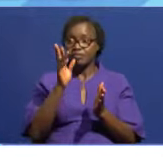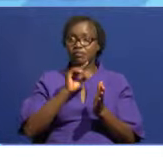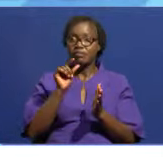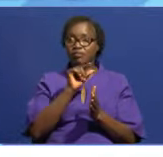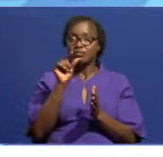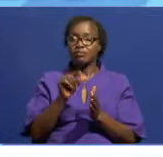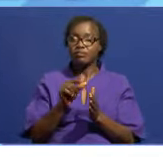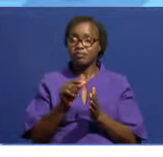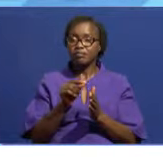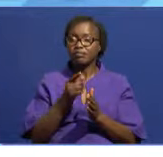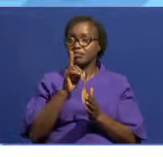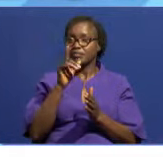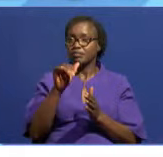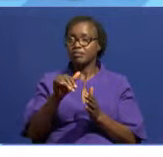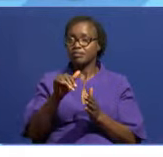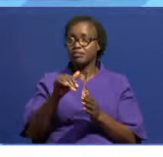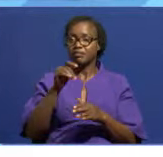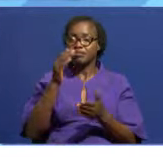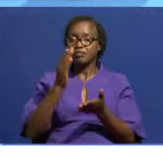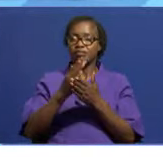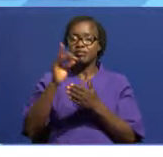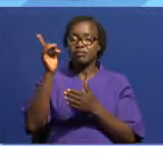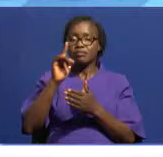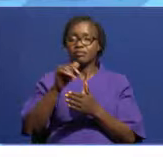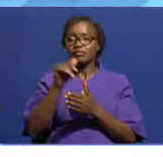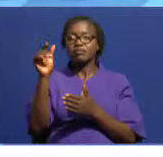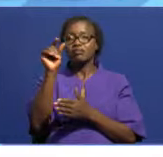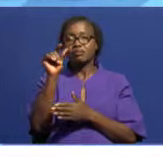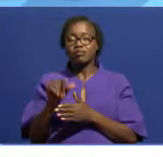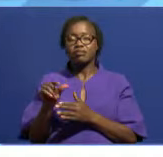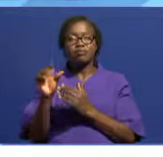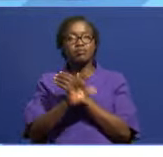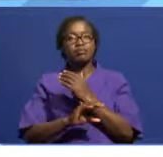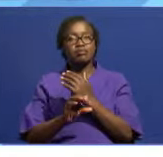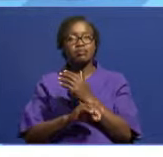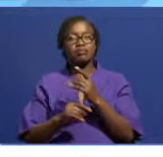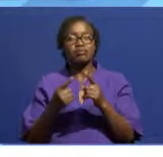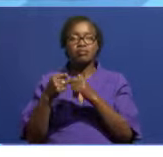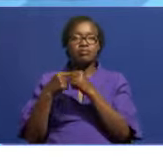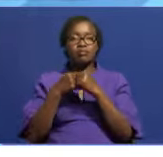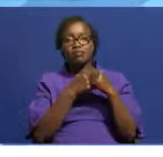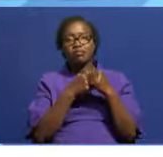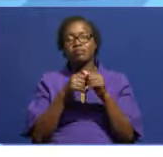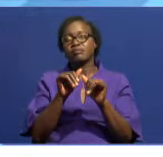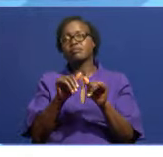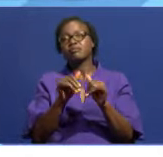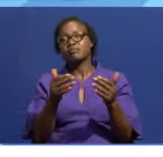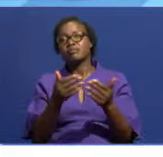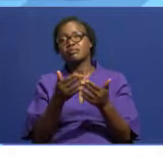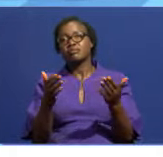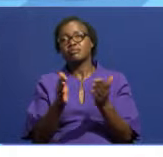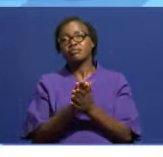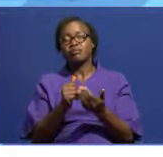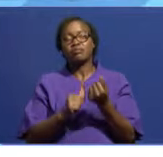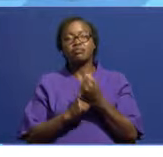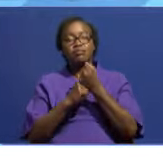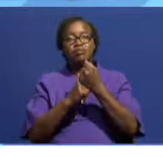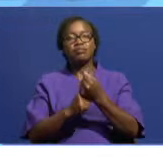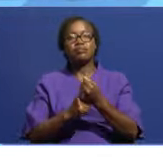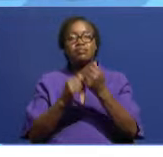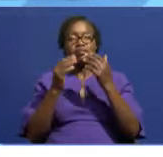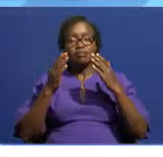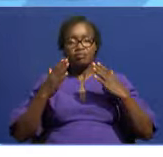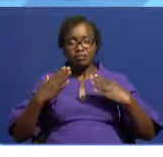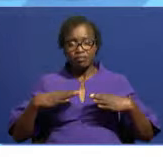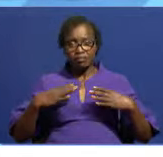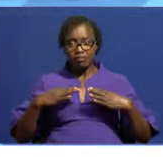ya masika imeacha kunyesha jijini Nairobi na maeneo mengine ya humo nchini, lakini changamoto inasalia katika kutoa misaada kibinadamu kwa